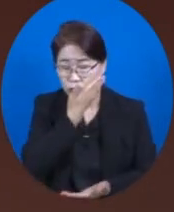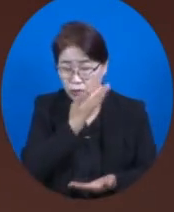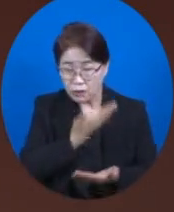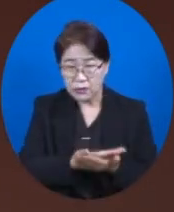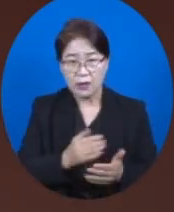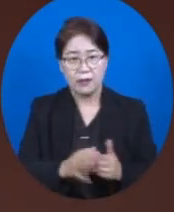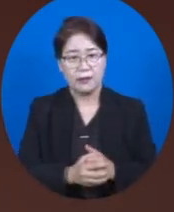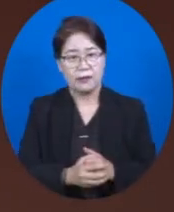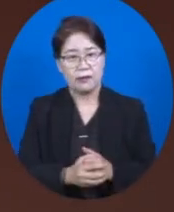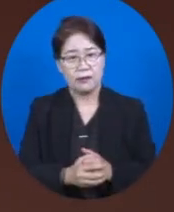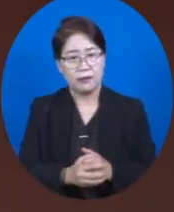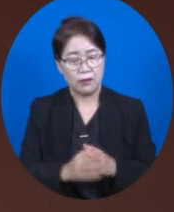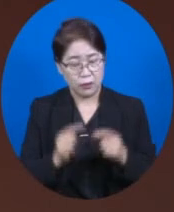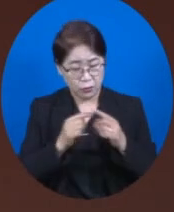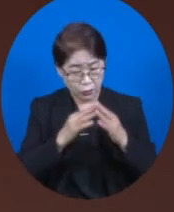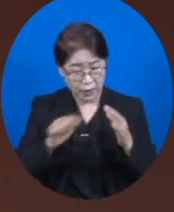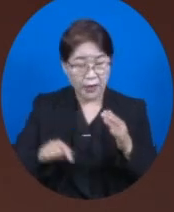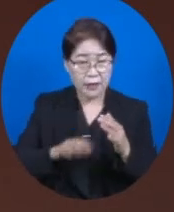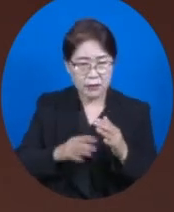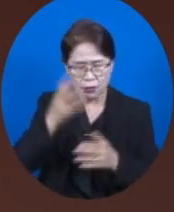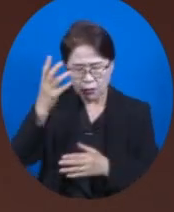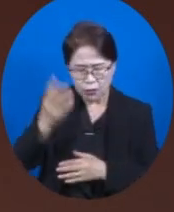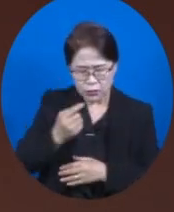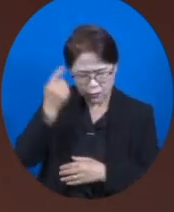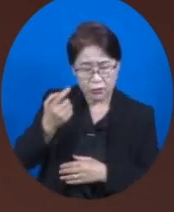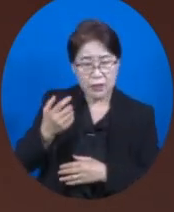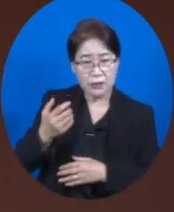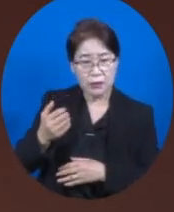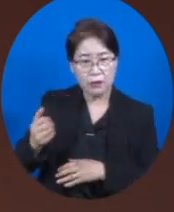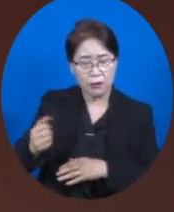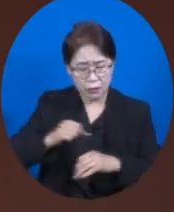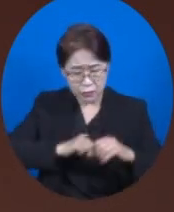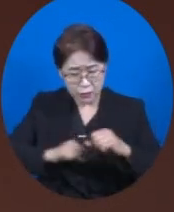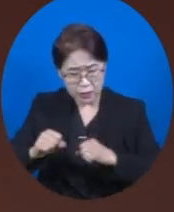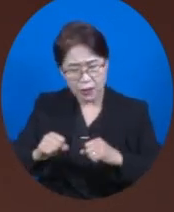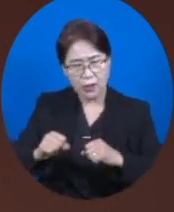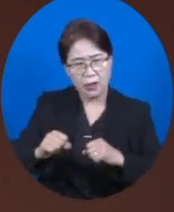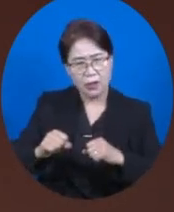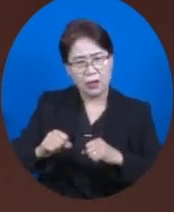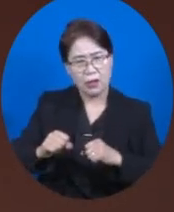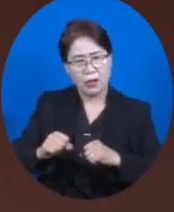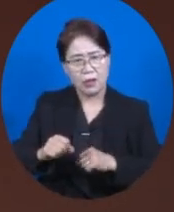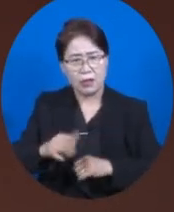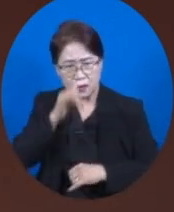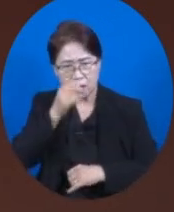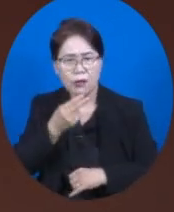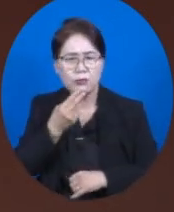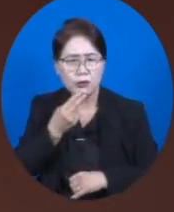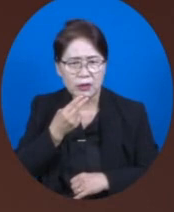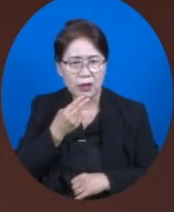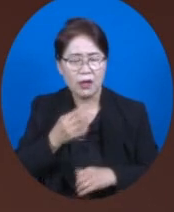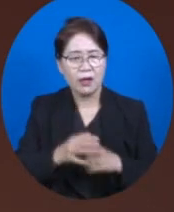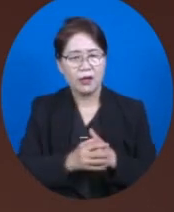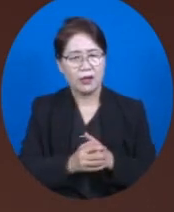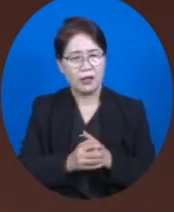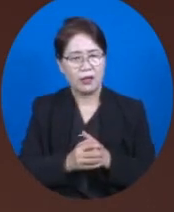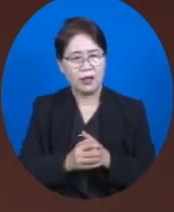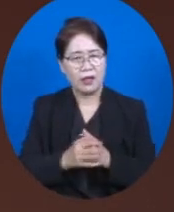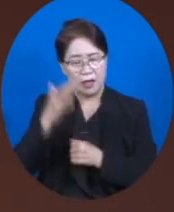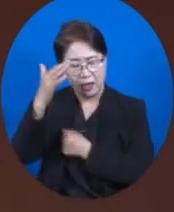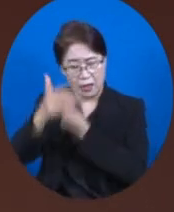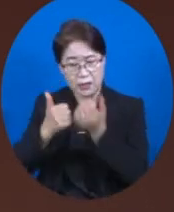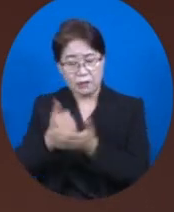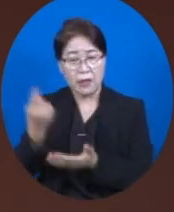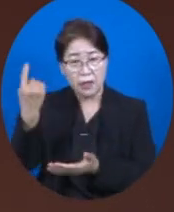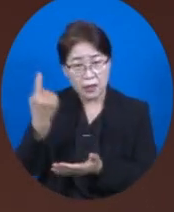그 하나님의 전에 성령께서 운행하시느냐 아니면 운행하지 않느냐 하나님의 임재가